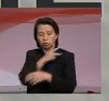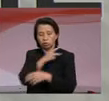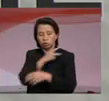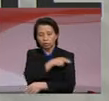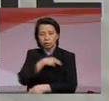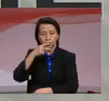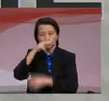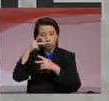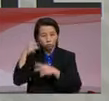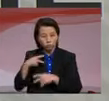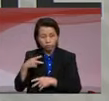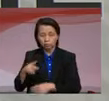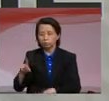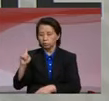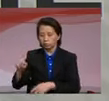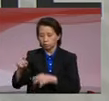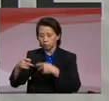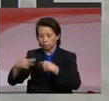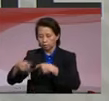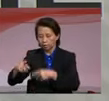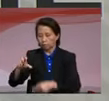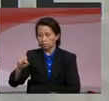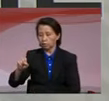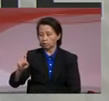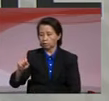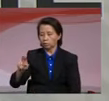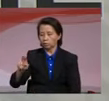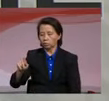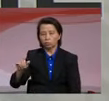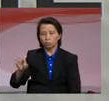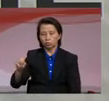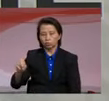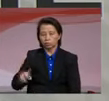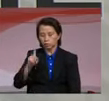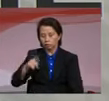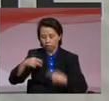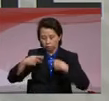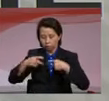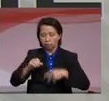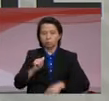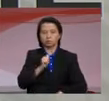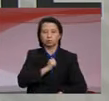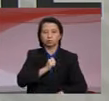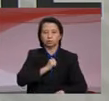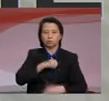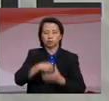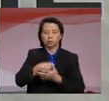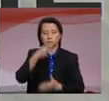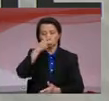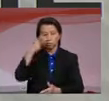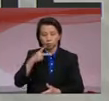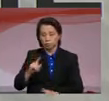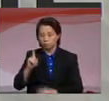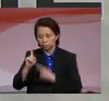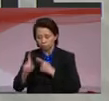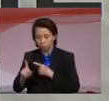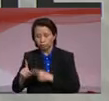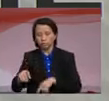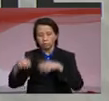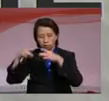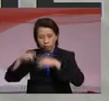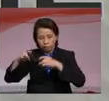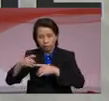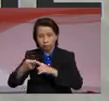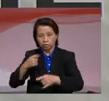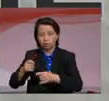1 kes daripada kluster Pasar Sutong, 1 kes saringan Kendiri di Kuching dan juga 1 kes saringan